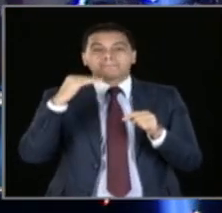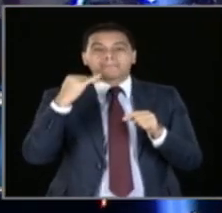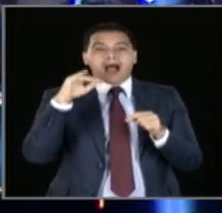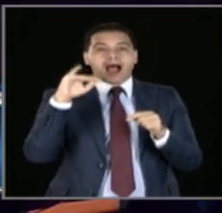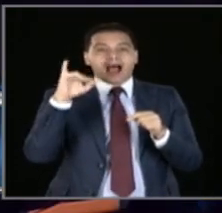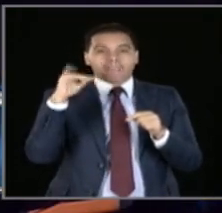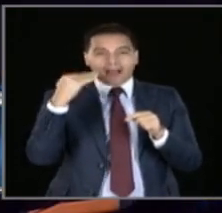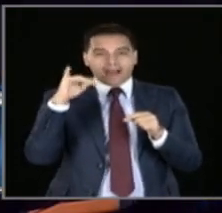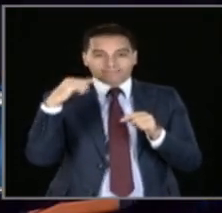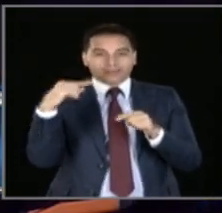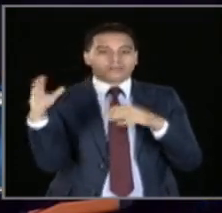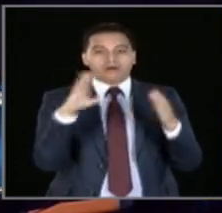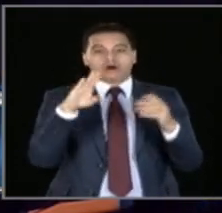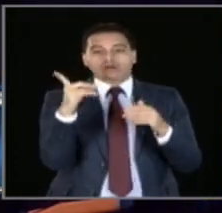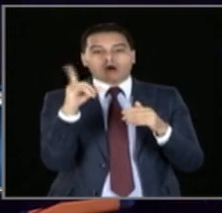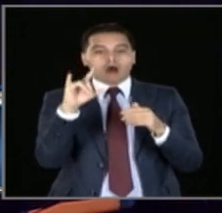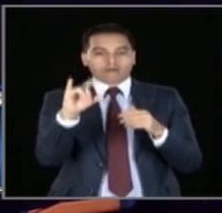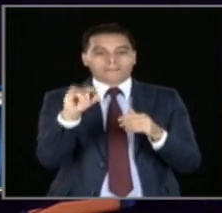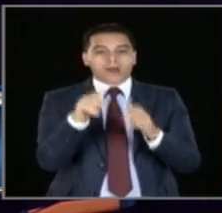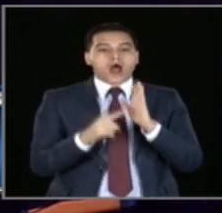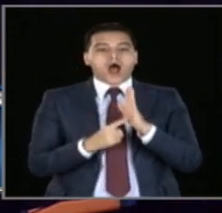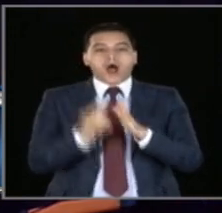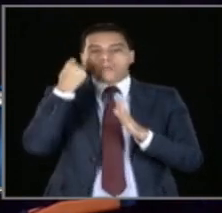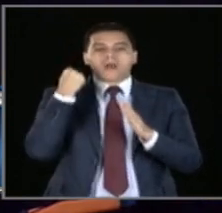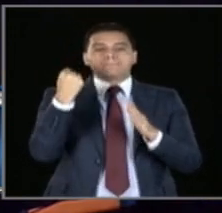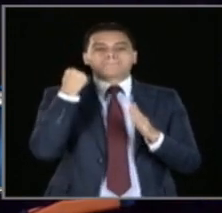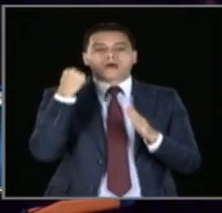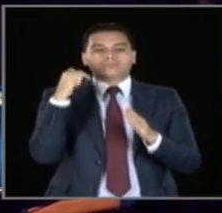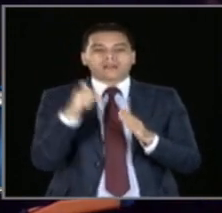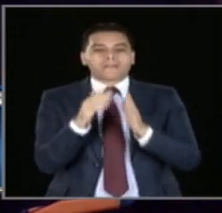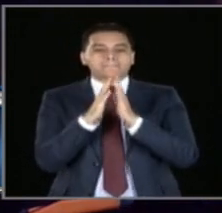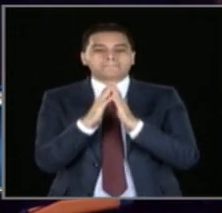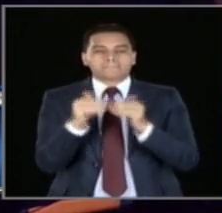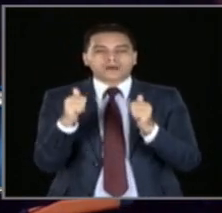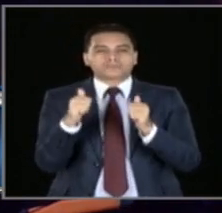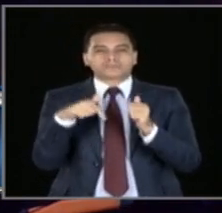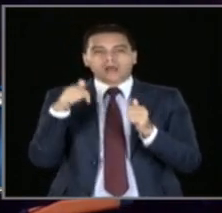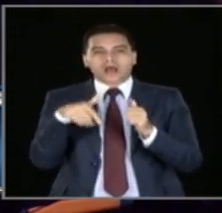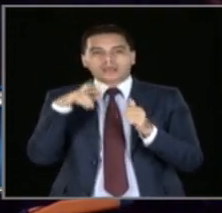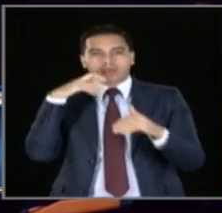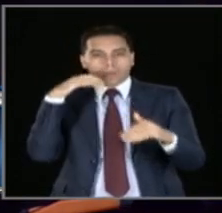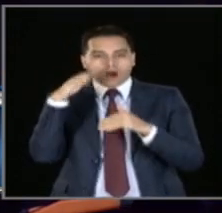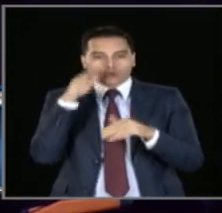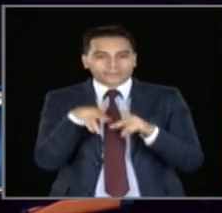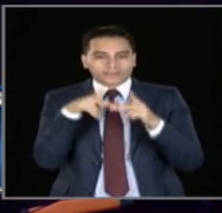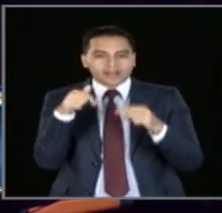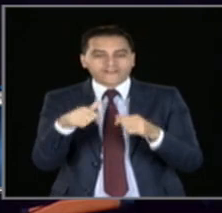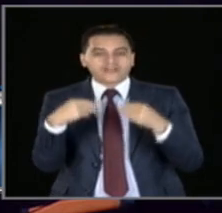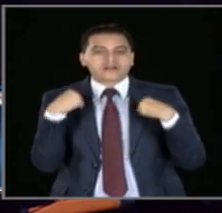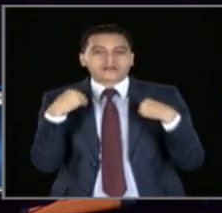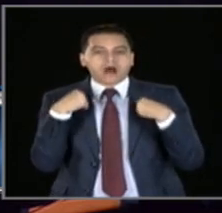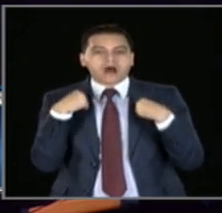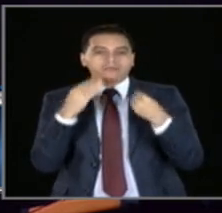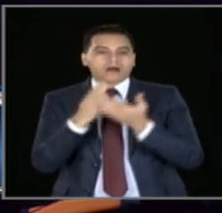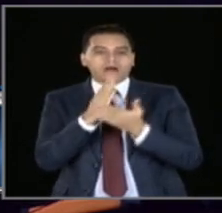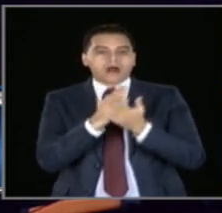رياضه محمد كرم هو اول بطل مصري من قادرون باختلاف باحدى الرياضات فما